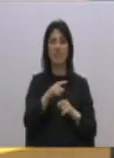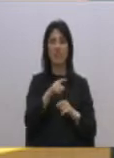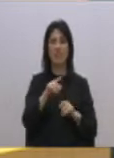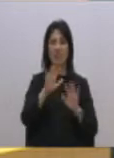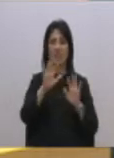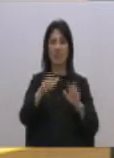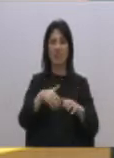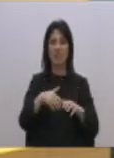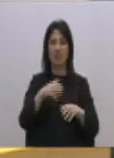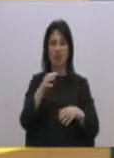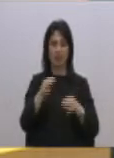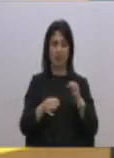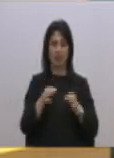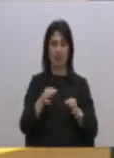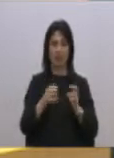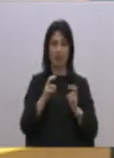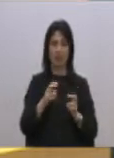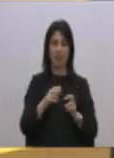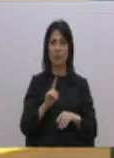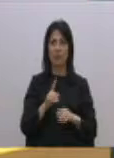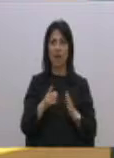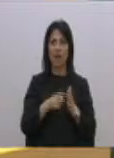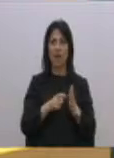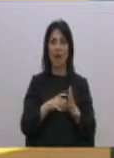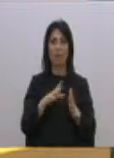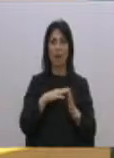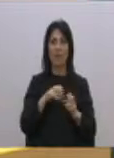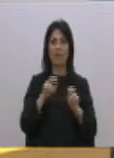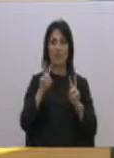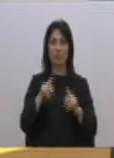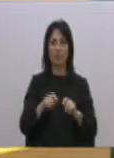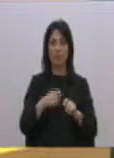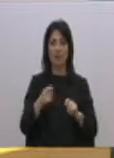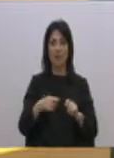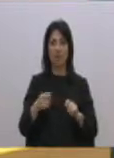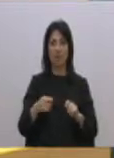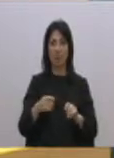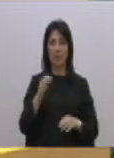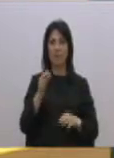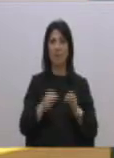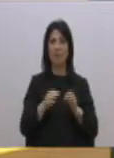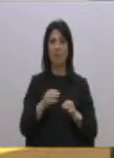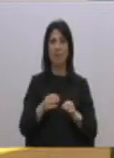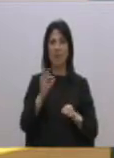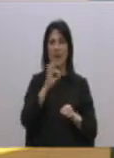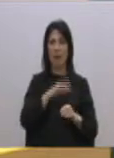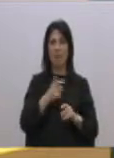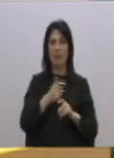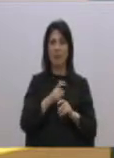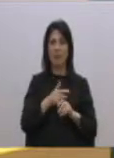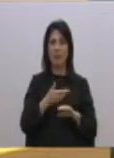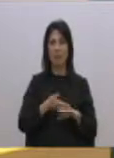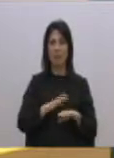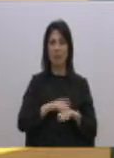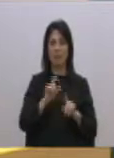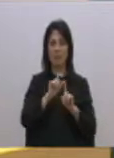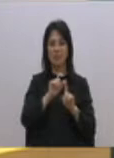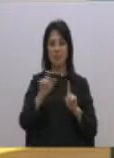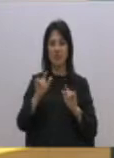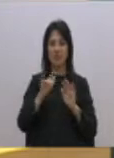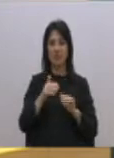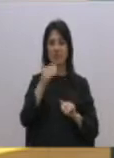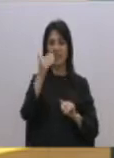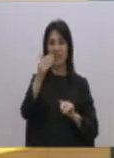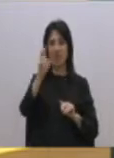წაერთვათ მართლმსაჯულება. Დაადგინა, რომ შეგნებულად გაჭიანურებული და სასამართლომ გამოიყენა ძალიან მძიმე ფრაზა ამ საქმეში